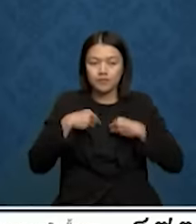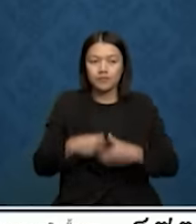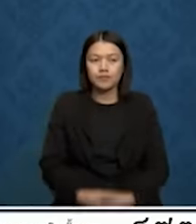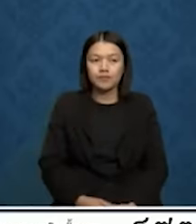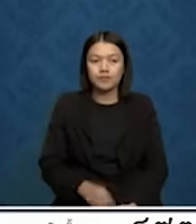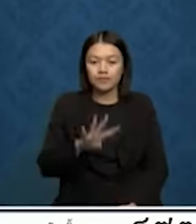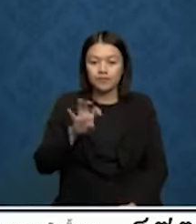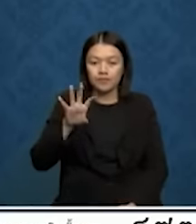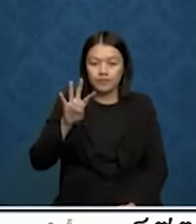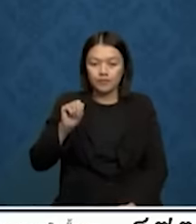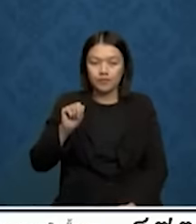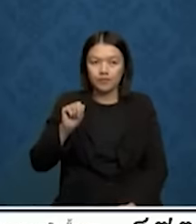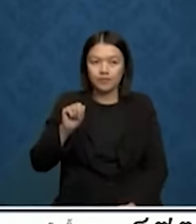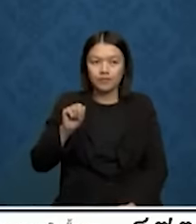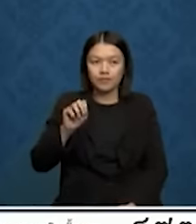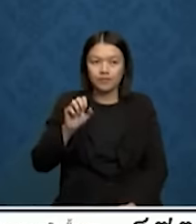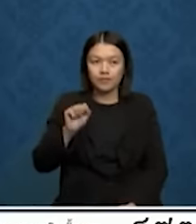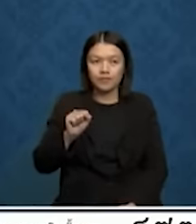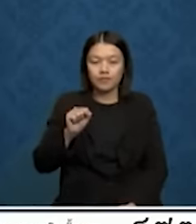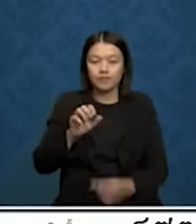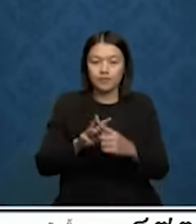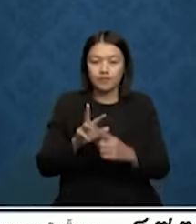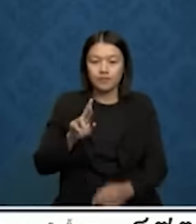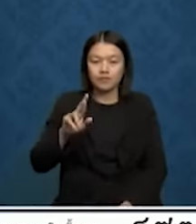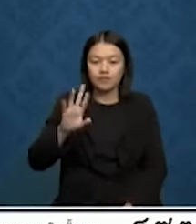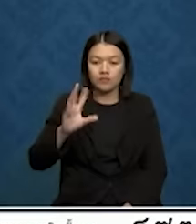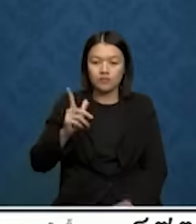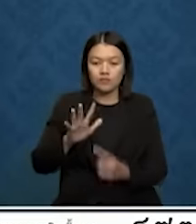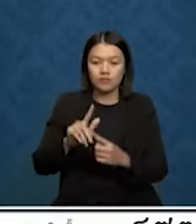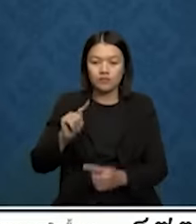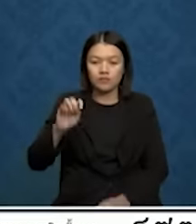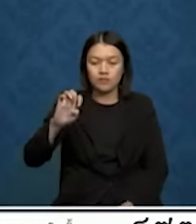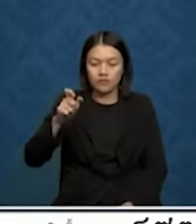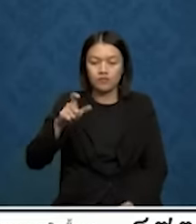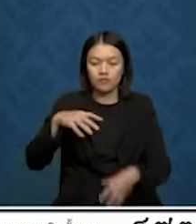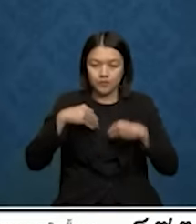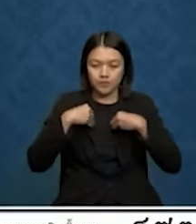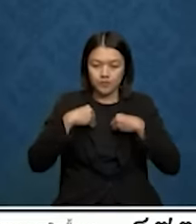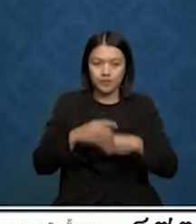440นายสุรชาติชาญประดิษฐ ์สุรชาติชาญประดิษฐ์เห็นชอบครับ